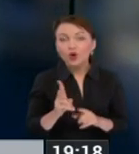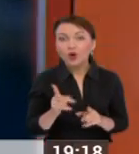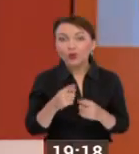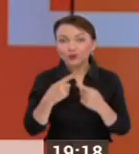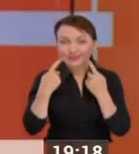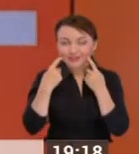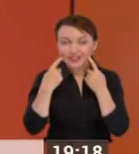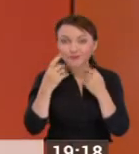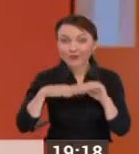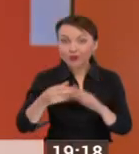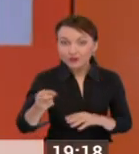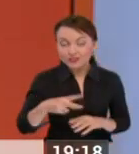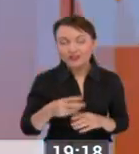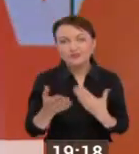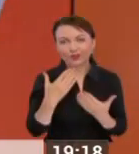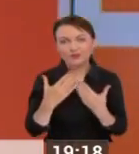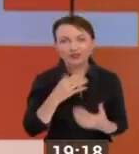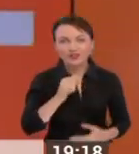професія, спілкувалася Катерина Банько.